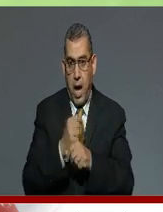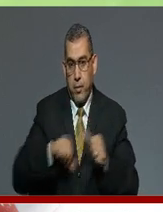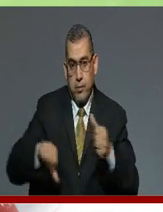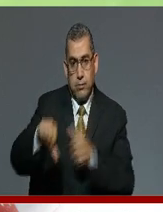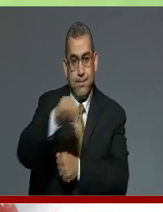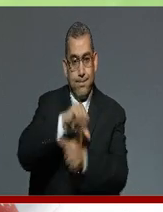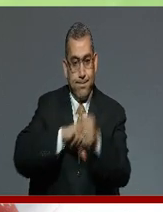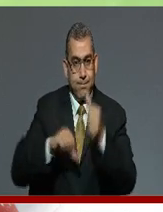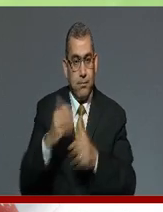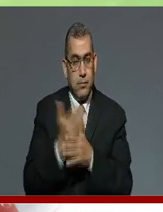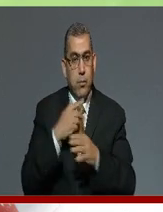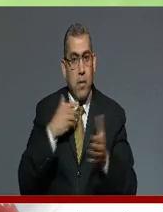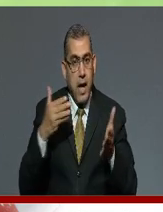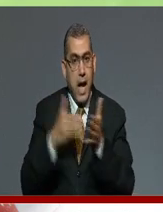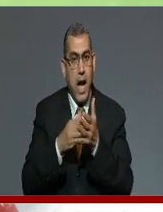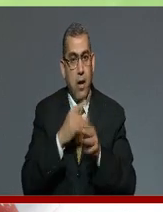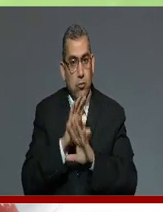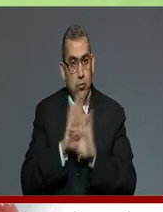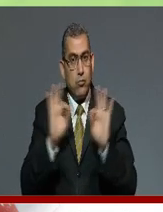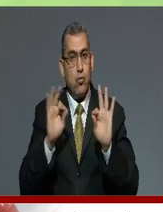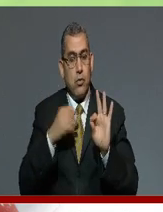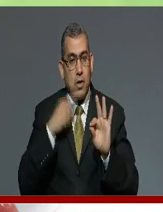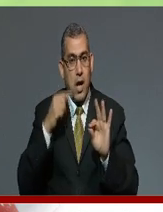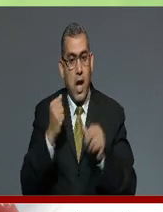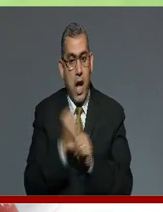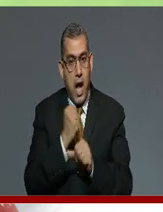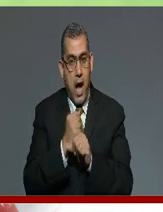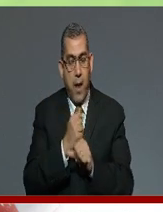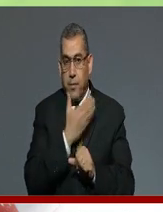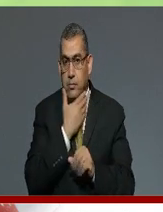لكي نتاكد فعلا من فعاليتها